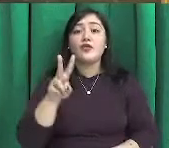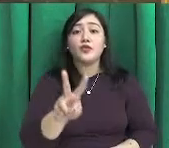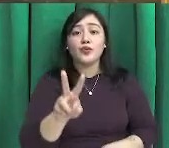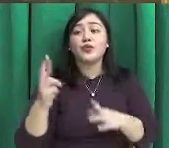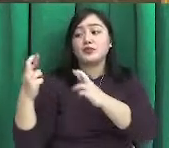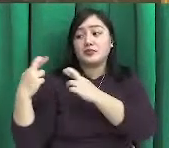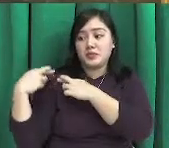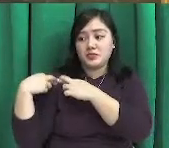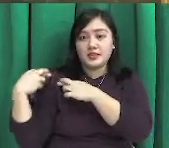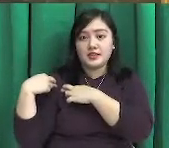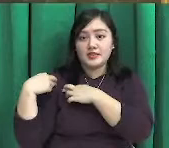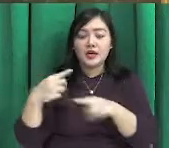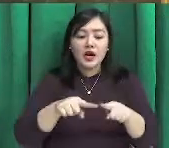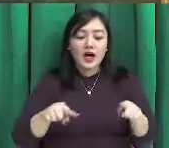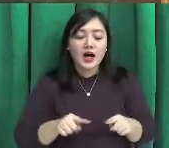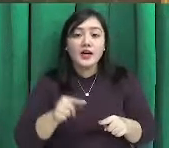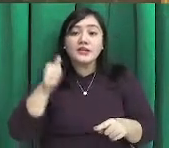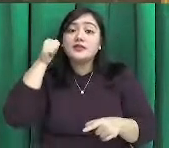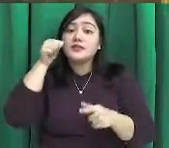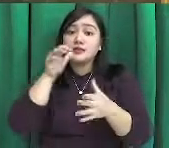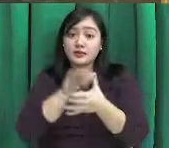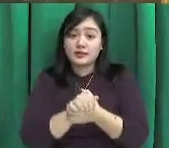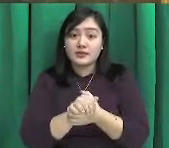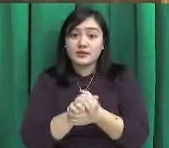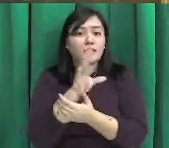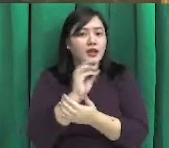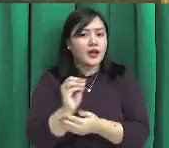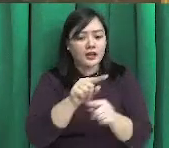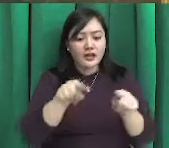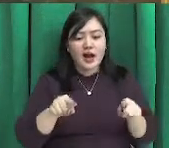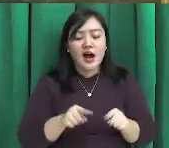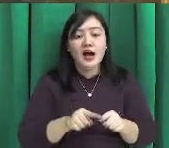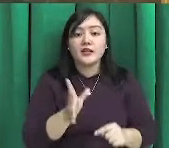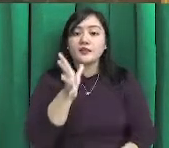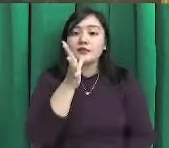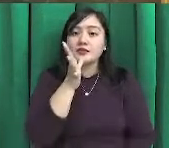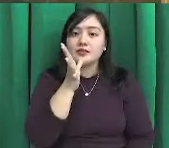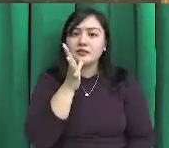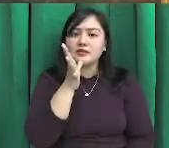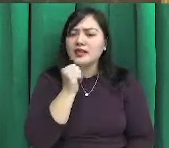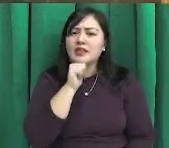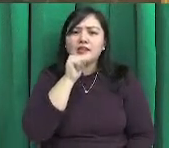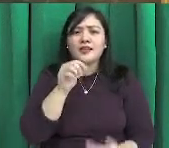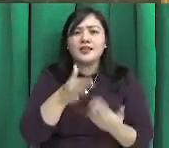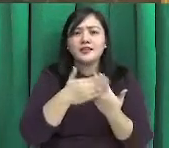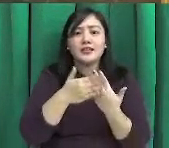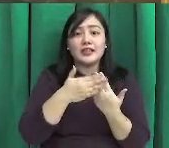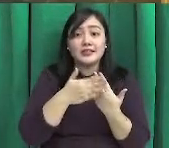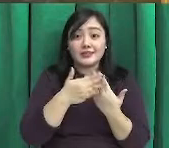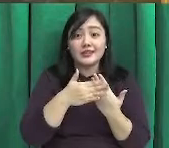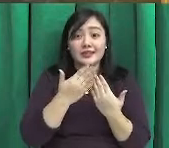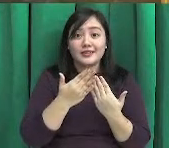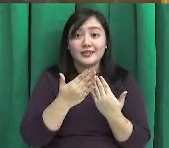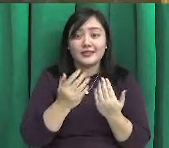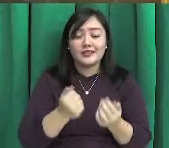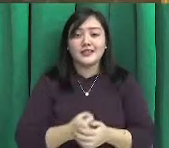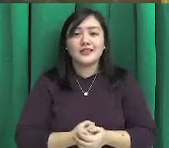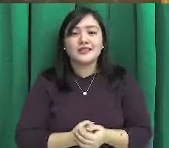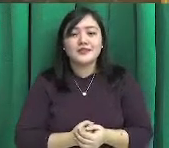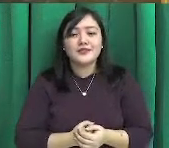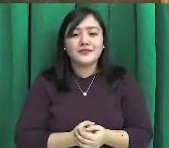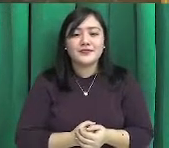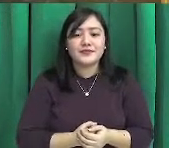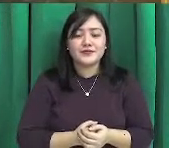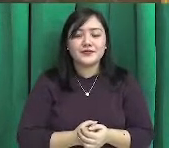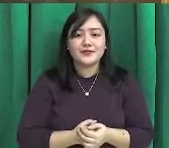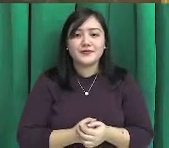isang ina. Hindi po madali ito, lahat ito. Hindi po madali ito. You see, then, bihira lamang kayo makakapakinig, mga